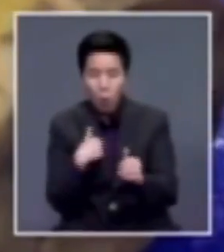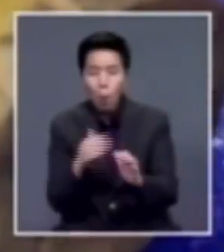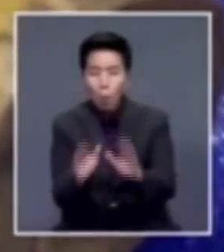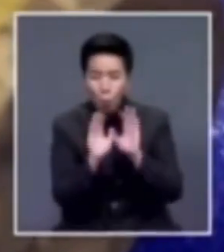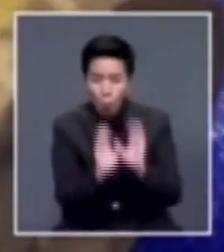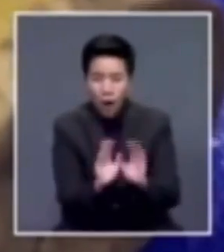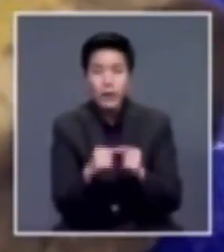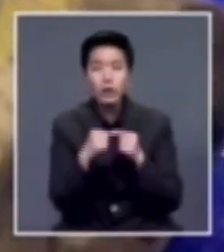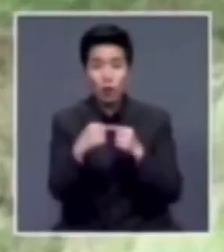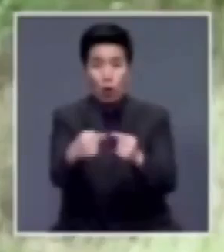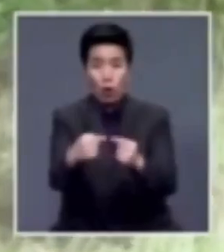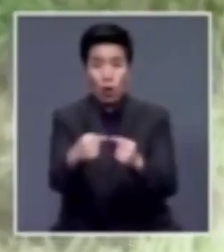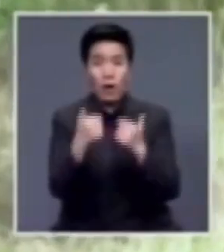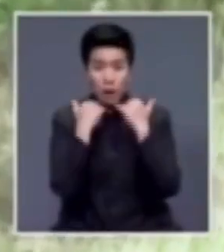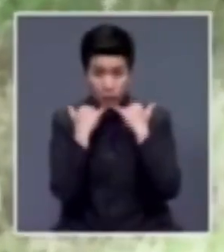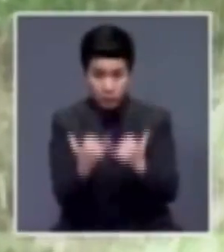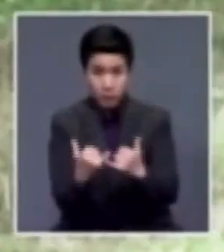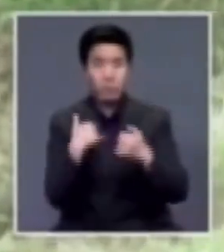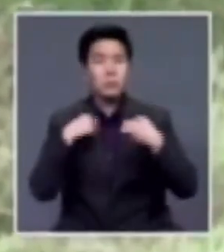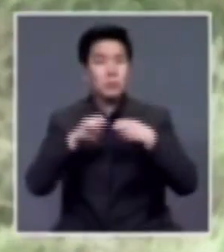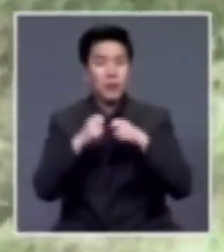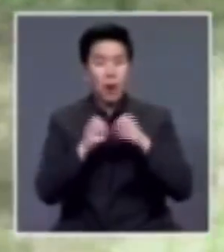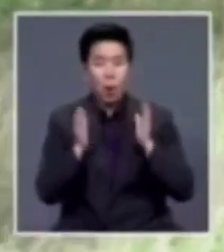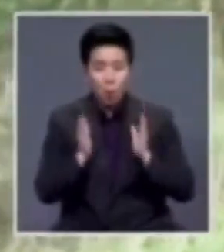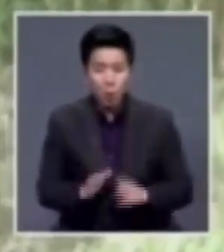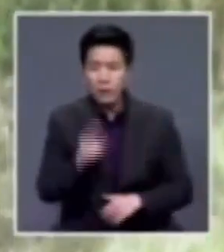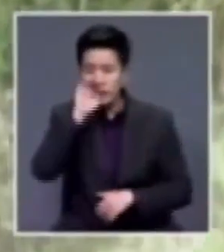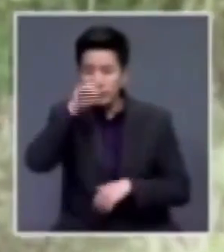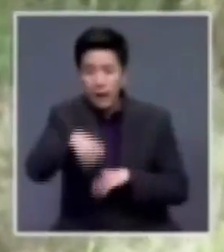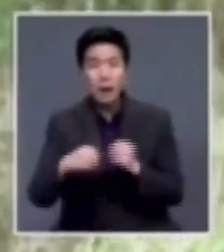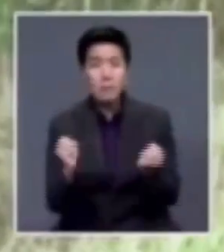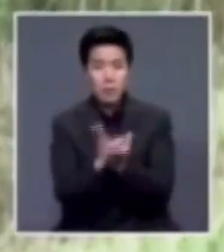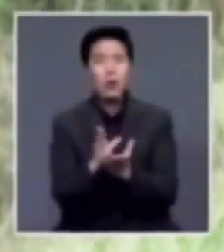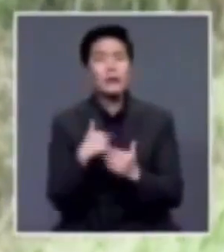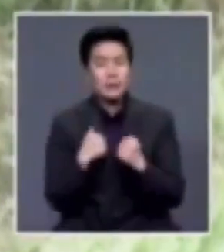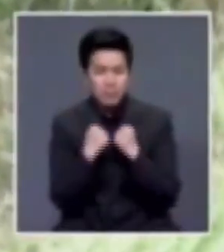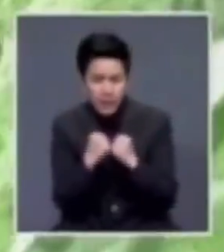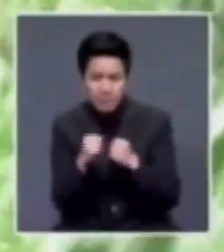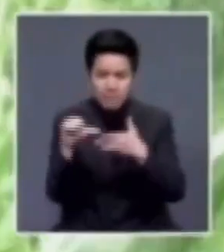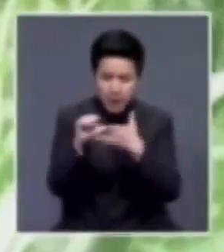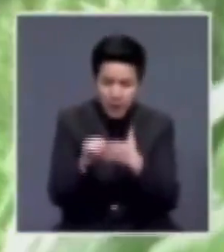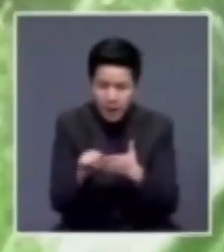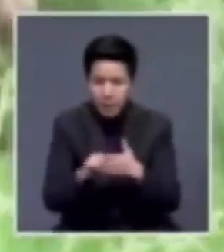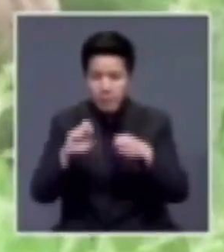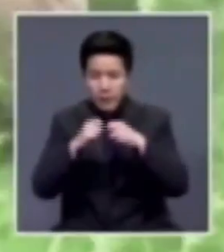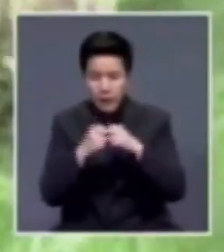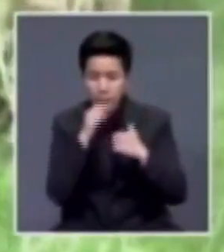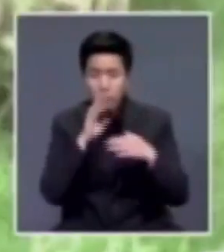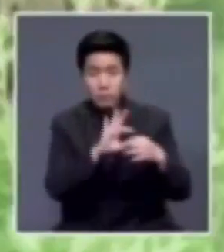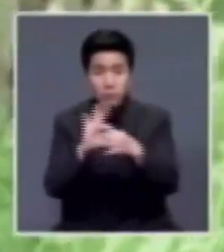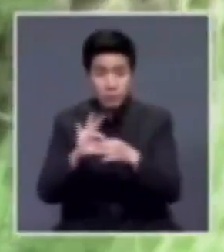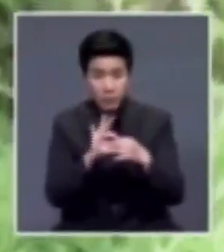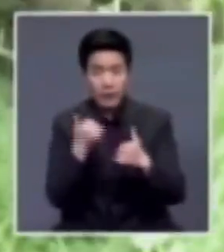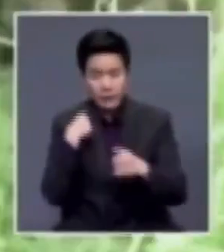ให้นี้ต่อไปนะครับวันนี้อาจจะมีปัญหาเรื่องคนกับช้างอยู่บ้างนะเราต้องพยายามแก้ปัญหาที่เกี่ยวข้อง